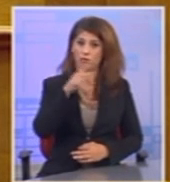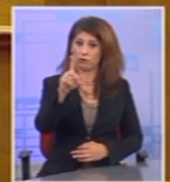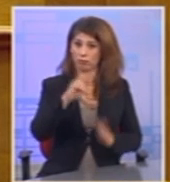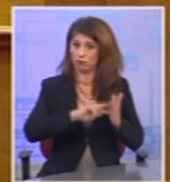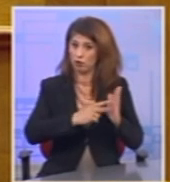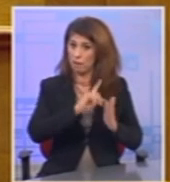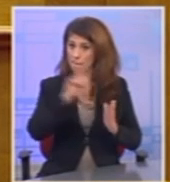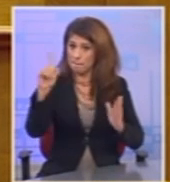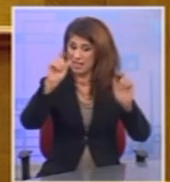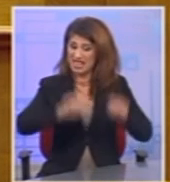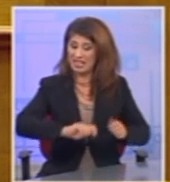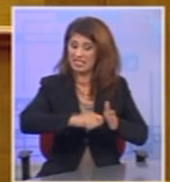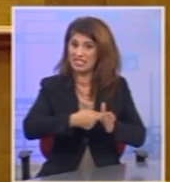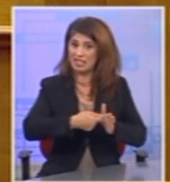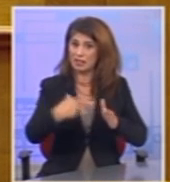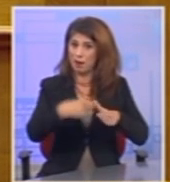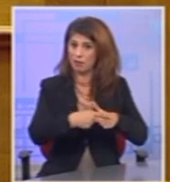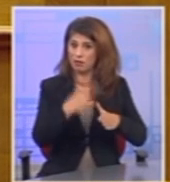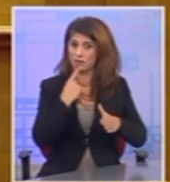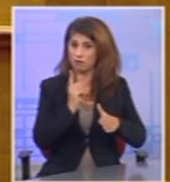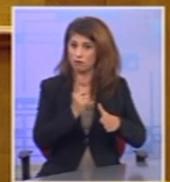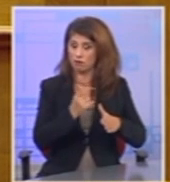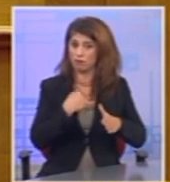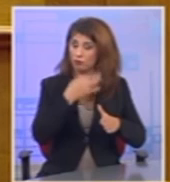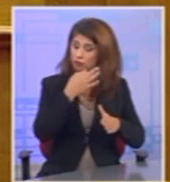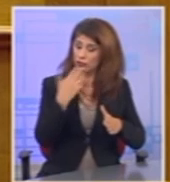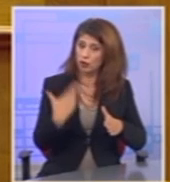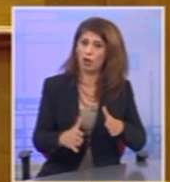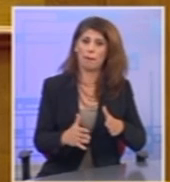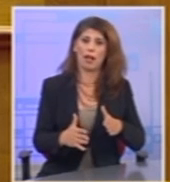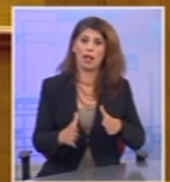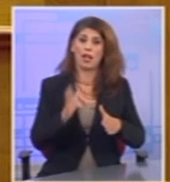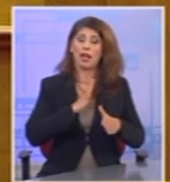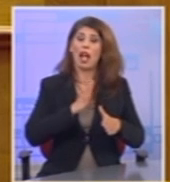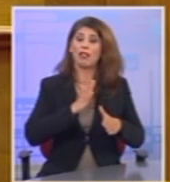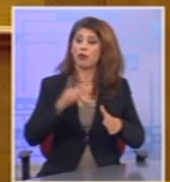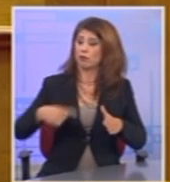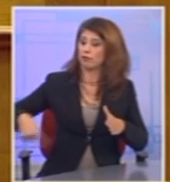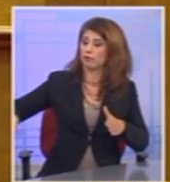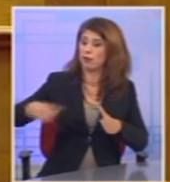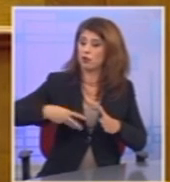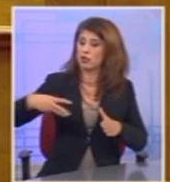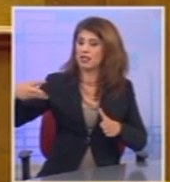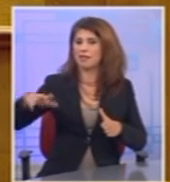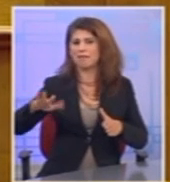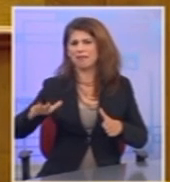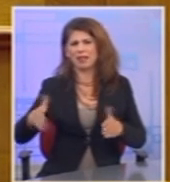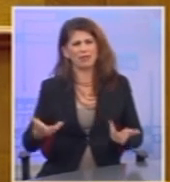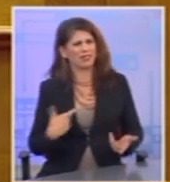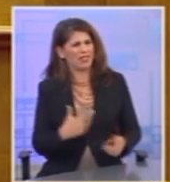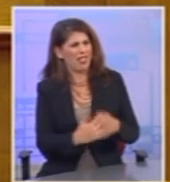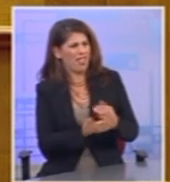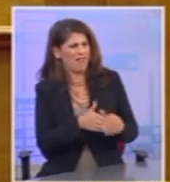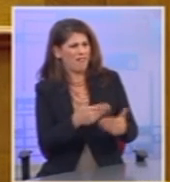μην κλείσουν οι τράπεζες. Και οι άνθρωποι από το ΣΥΡΙΖΑ έλεγαν περίπου, και τι σας νοιάσει αν